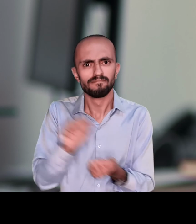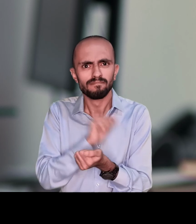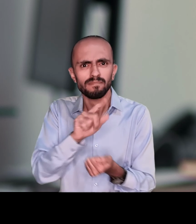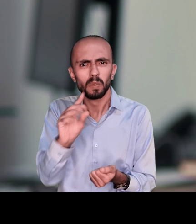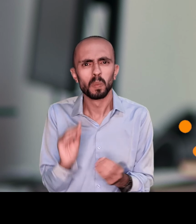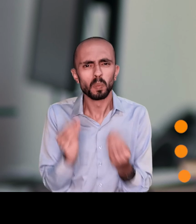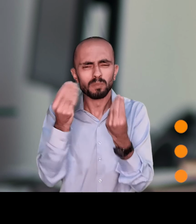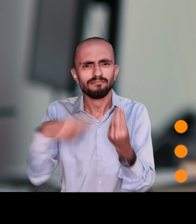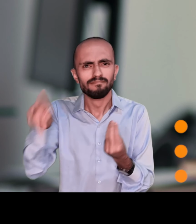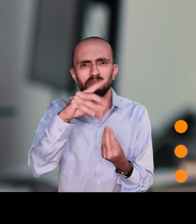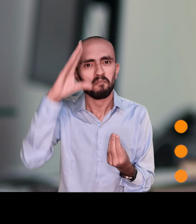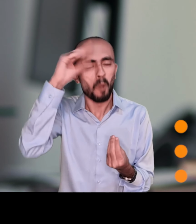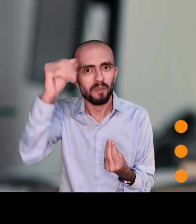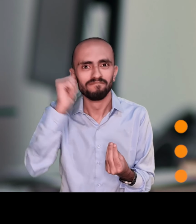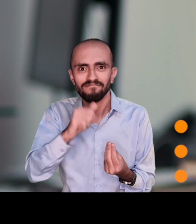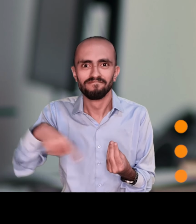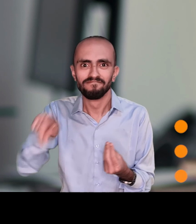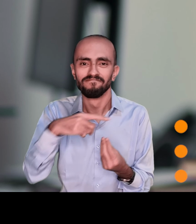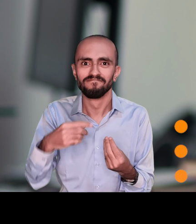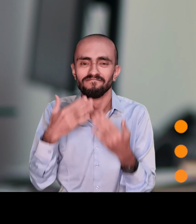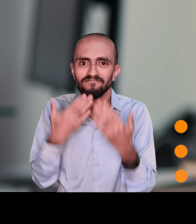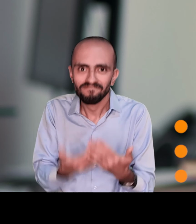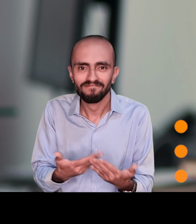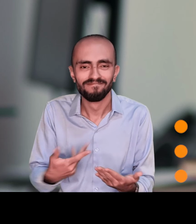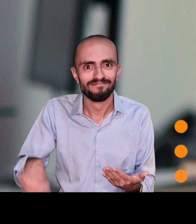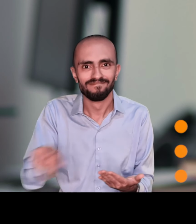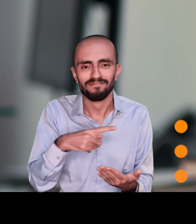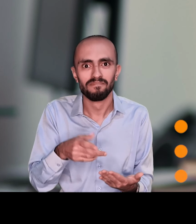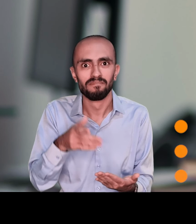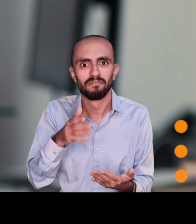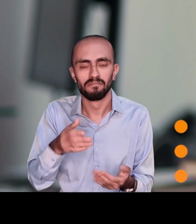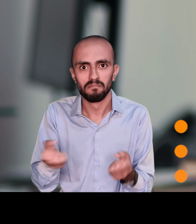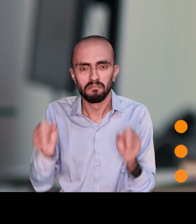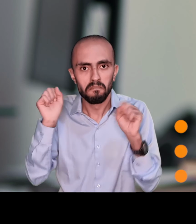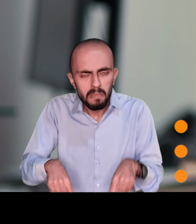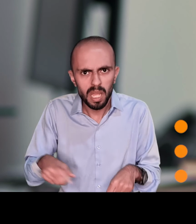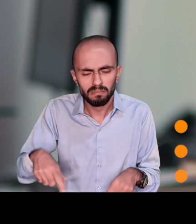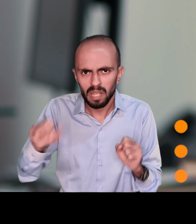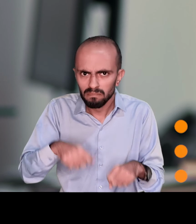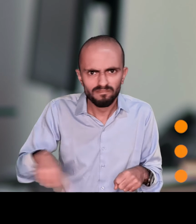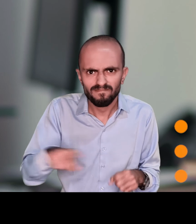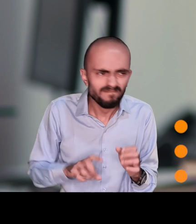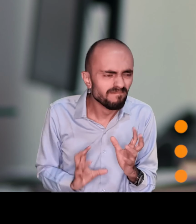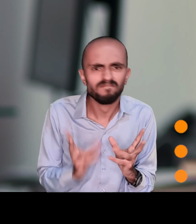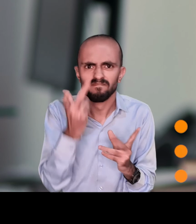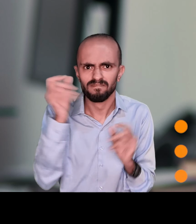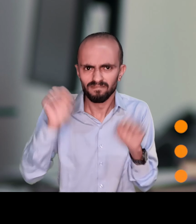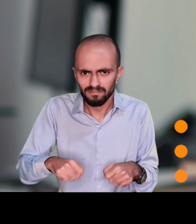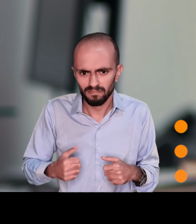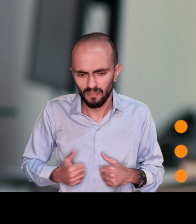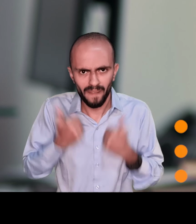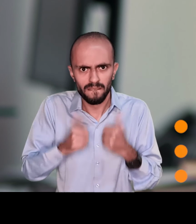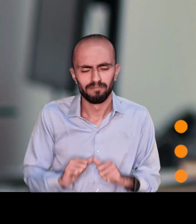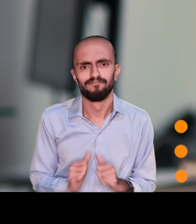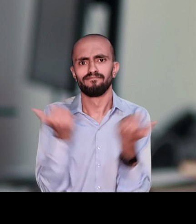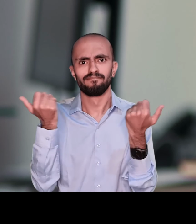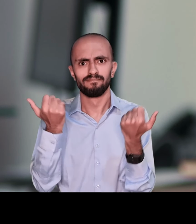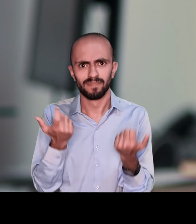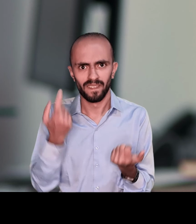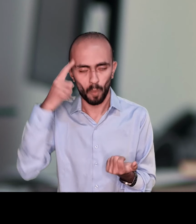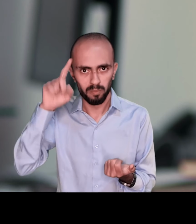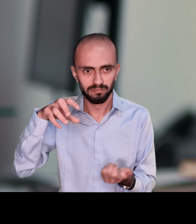البلد الذي لديه فائض من الشباب لديه فرصة لتحقيق العائد الديموغرافي، وهي الحالة التي يستطيع بها